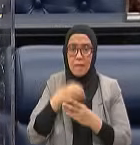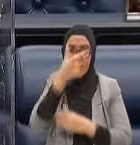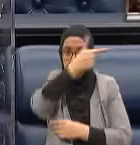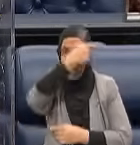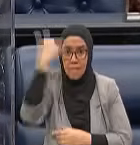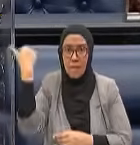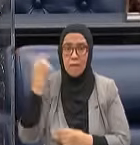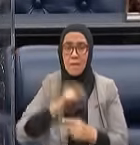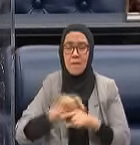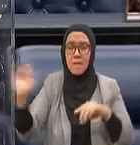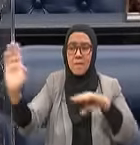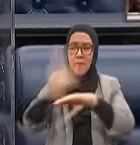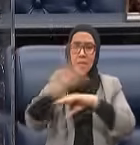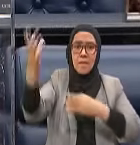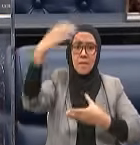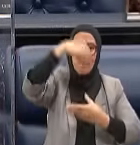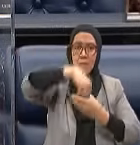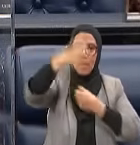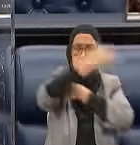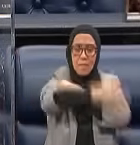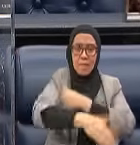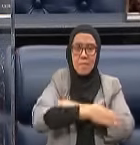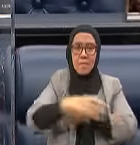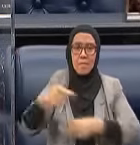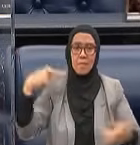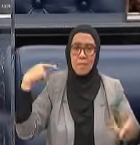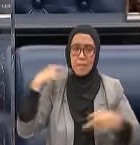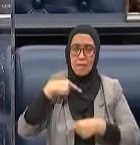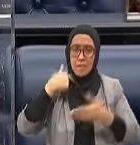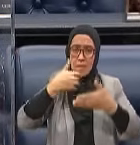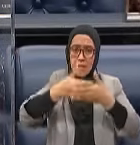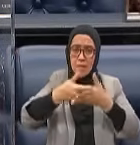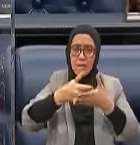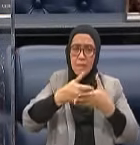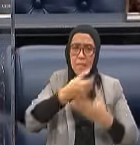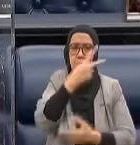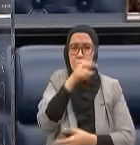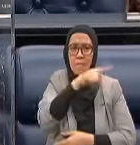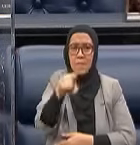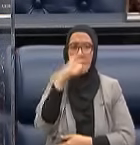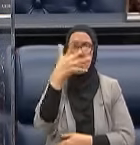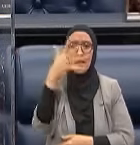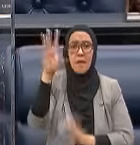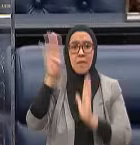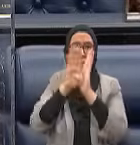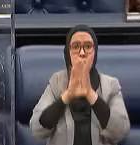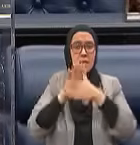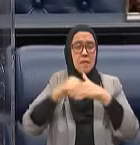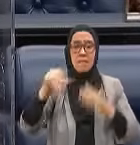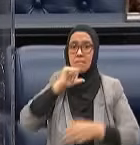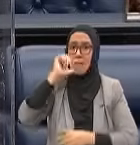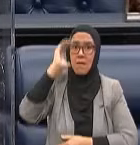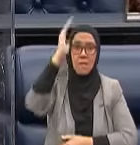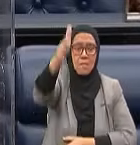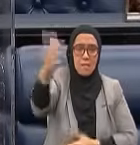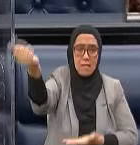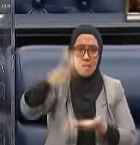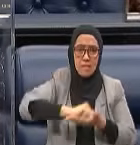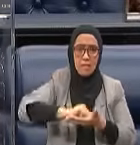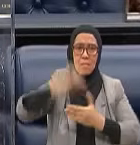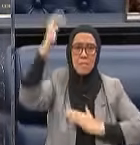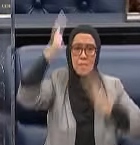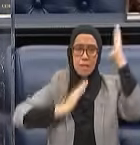wanadri diantara 12 hingga 15 biru itu tidak akan Meulaboh television rap sekiranya